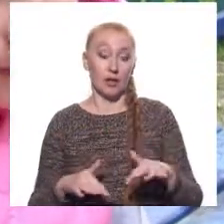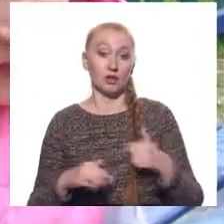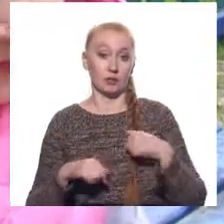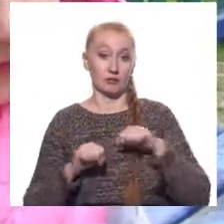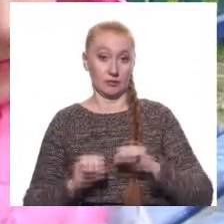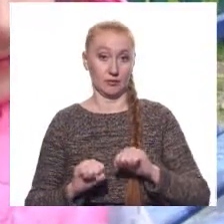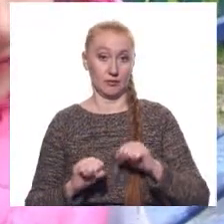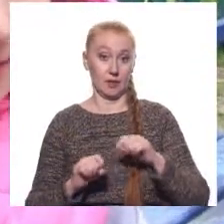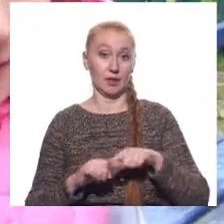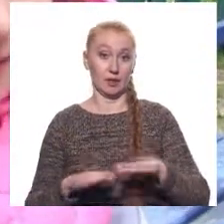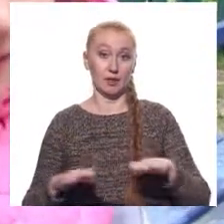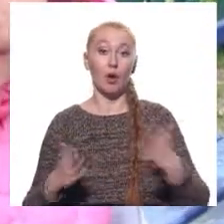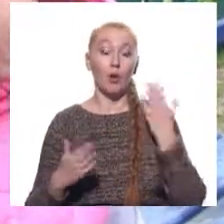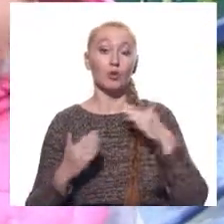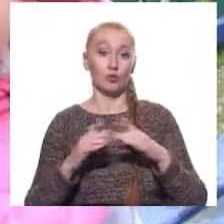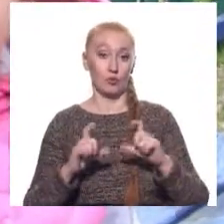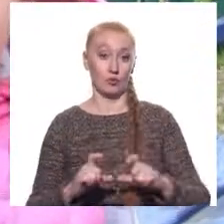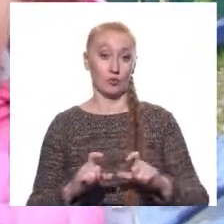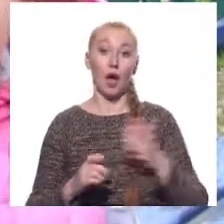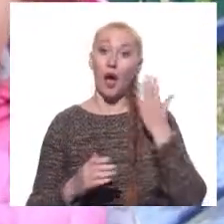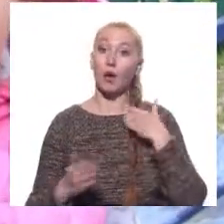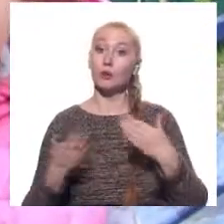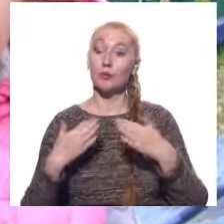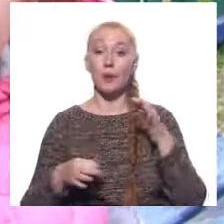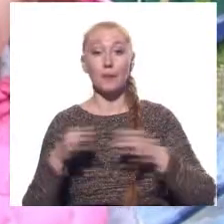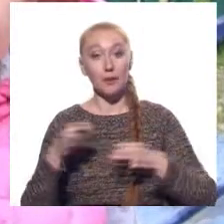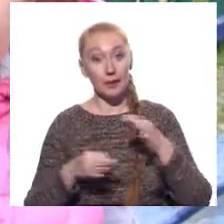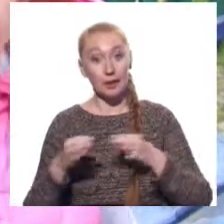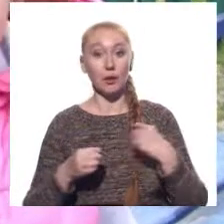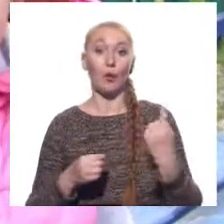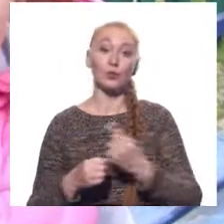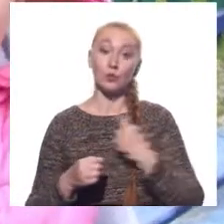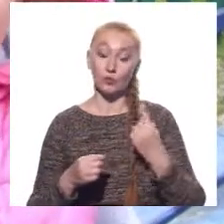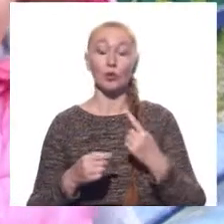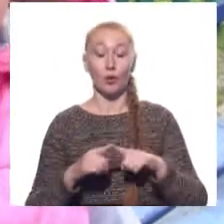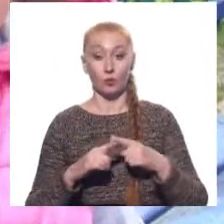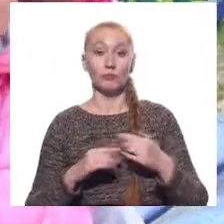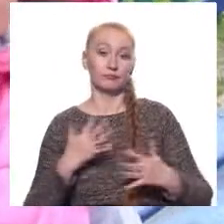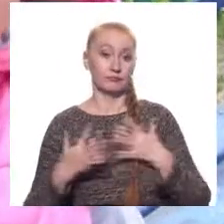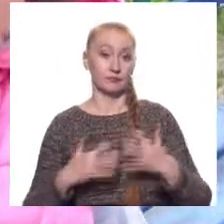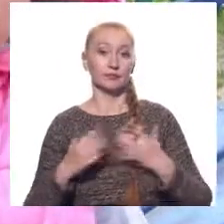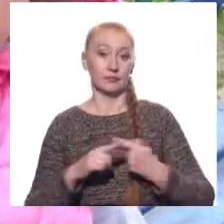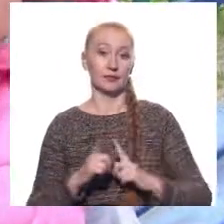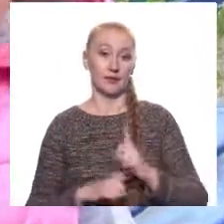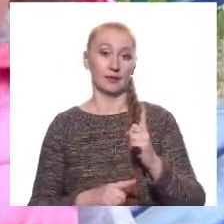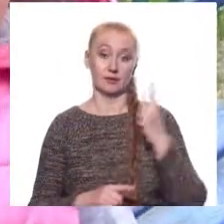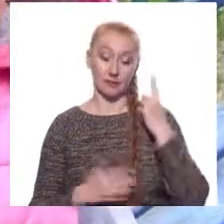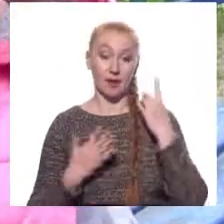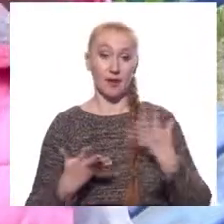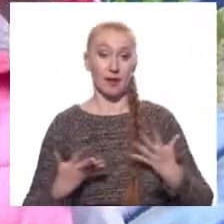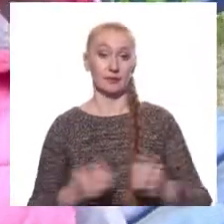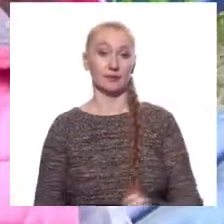імунітет дитини, коли вона знаходиться вдома. А коли спілкується з природою, оточенням, у дитини виробляється все це. Розумієте? У нього